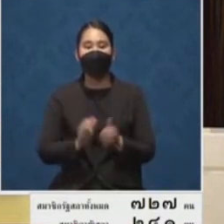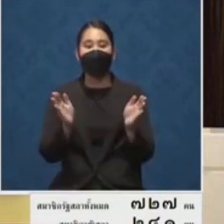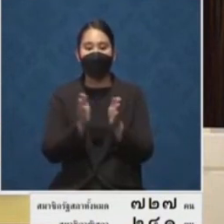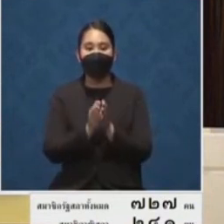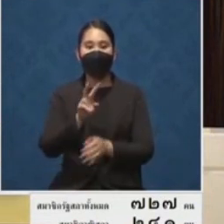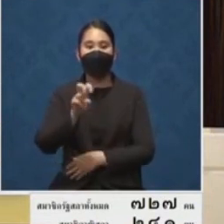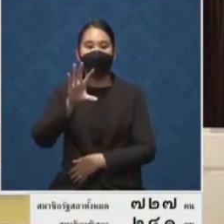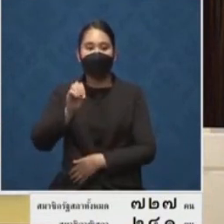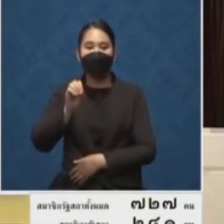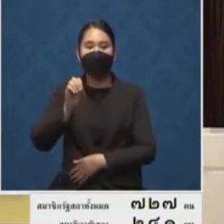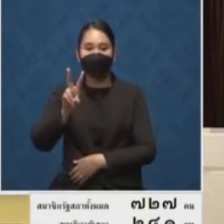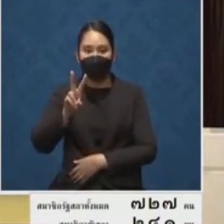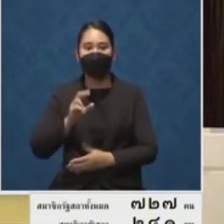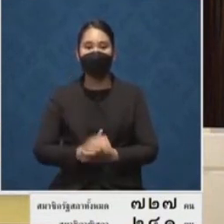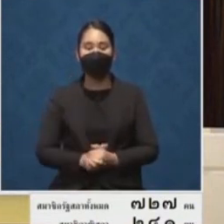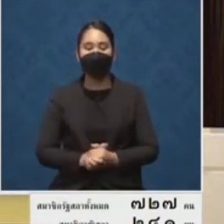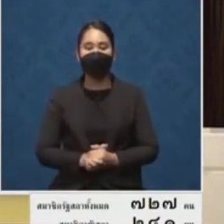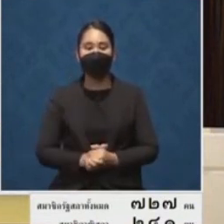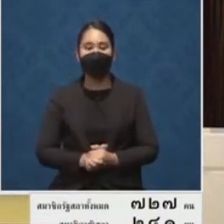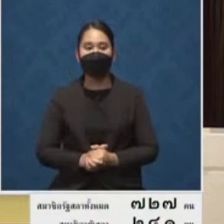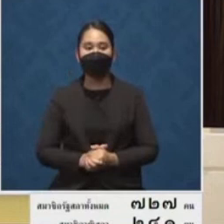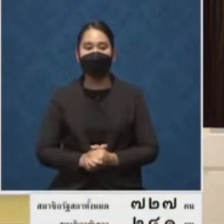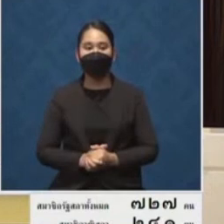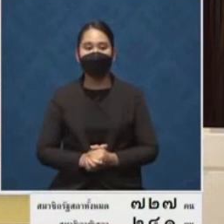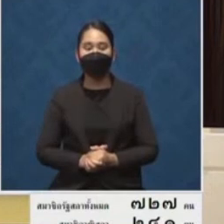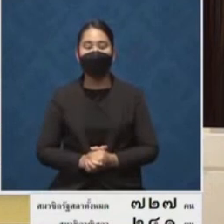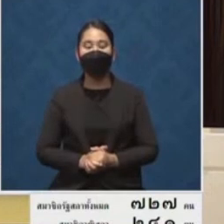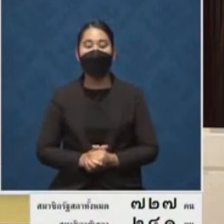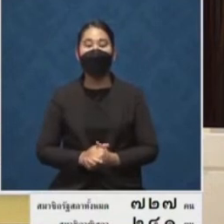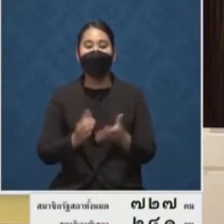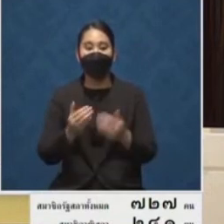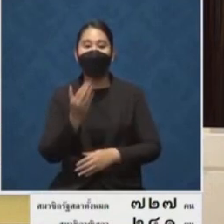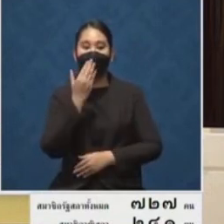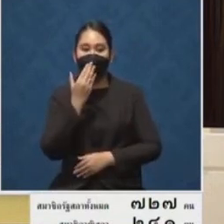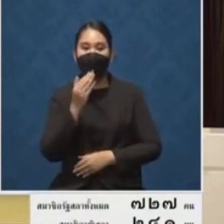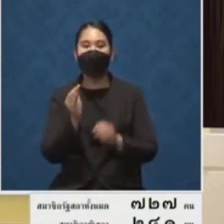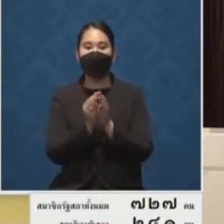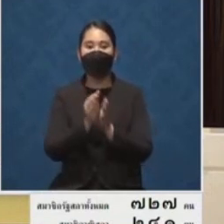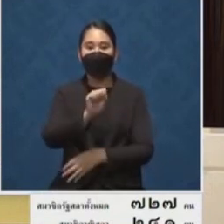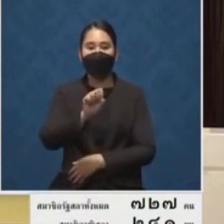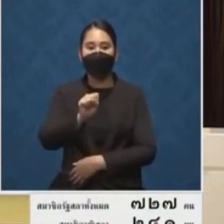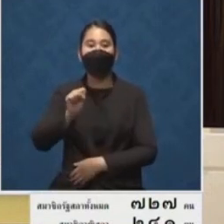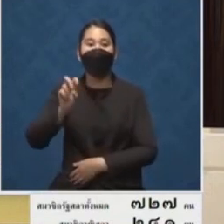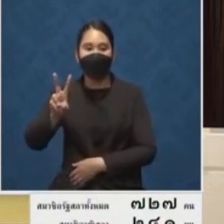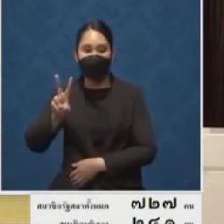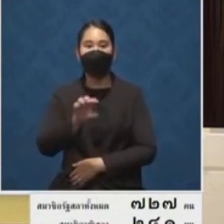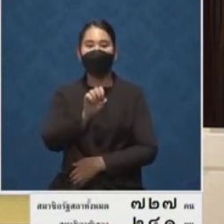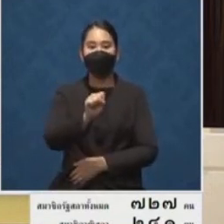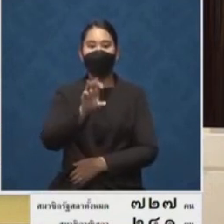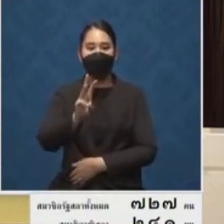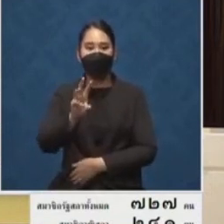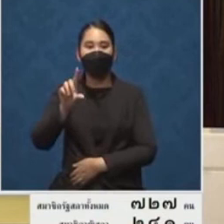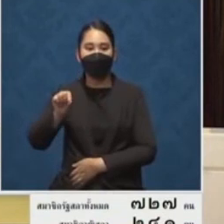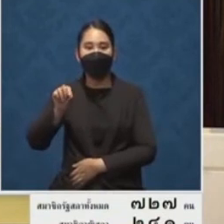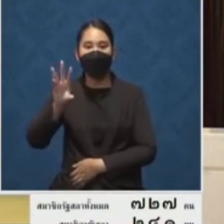ว153รวม252 3งดออกเสียง